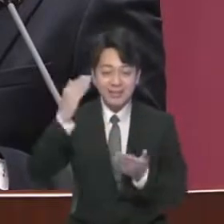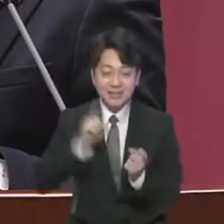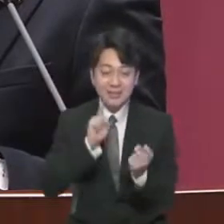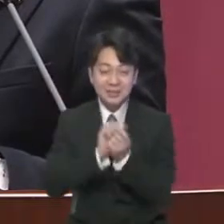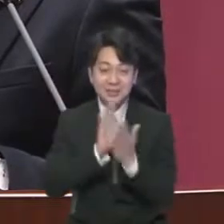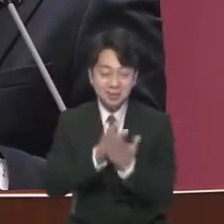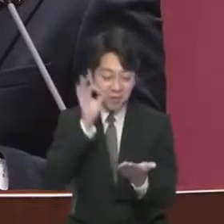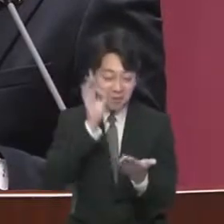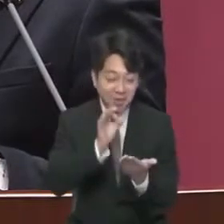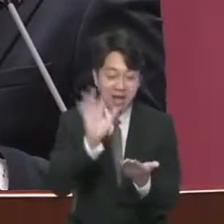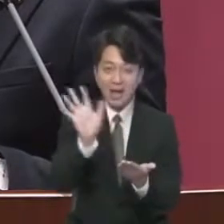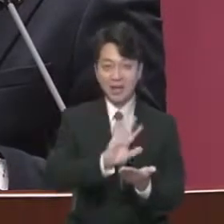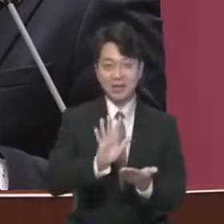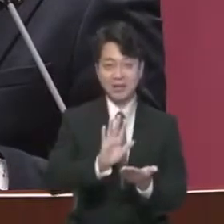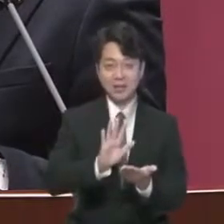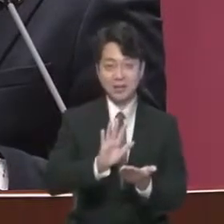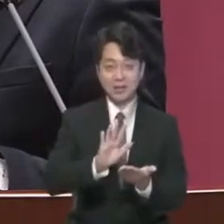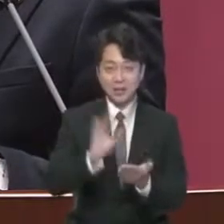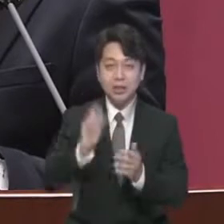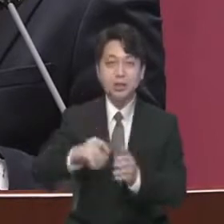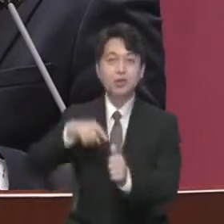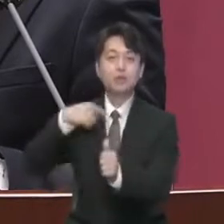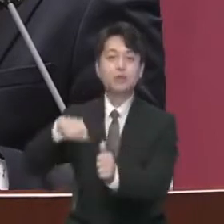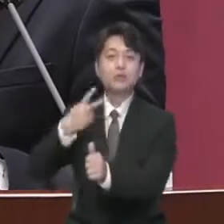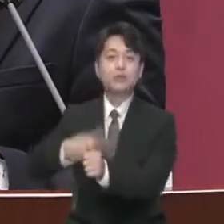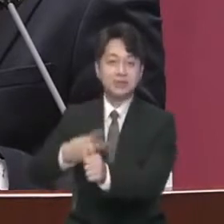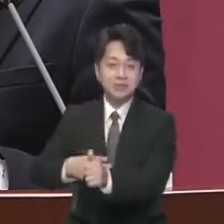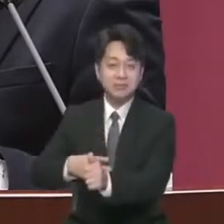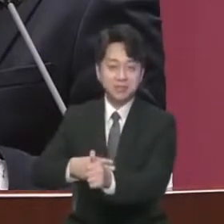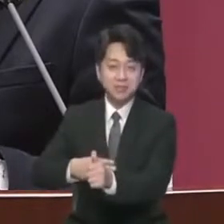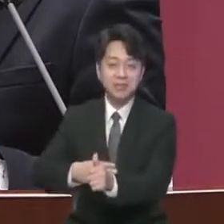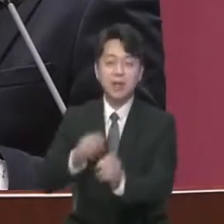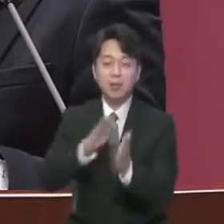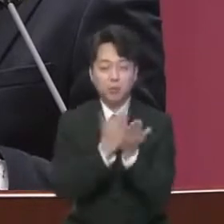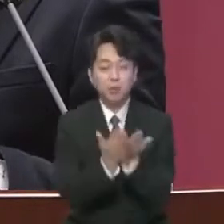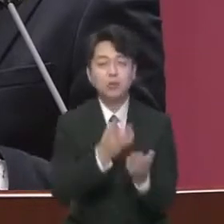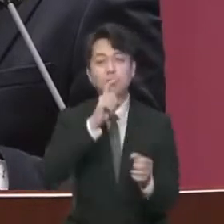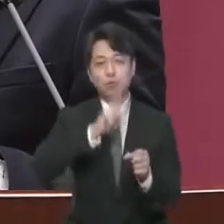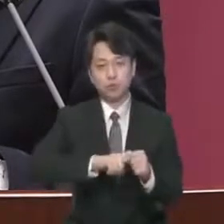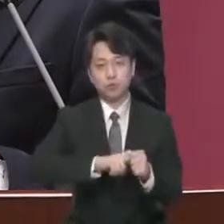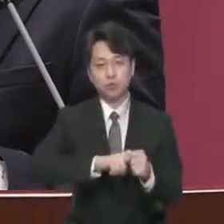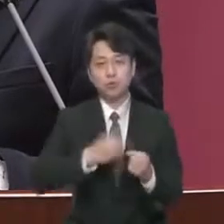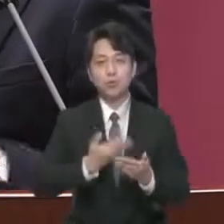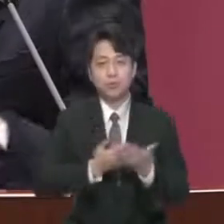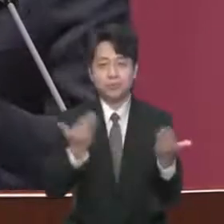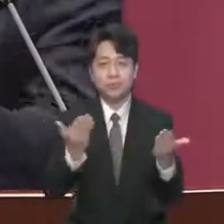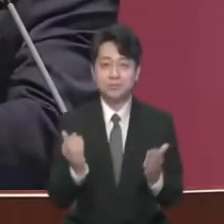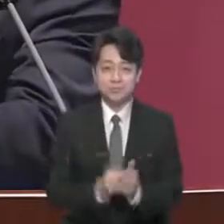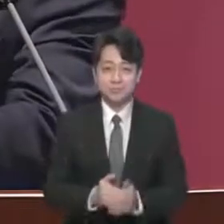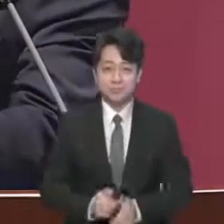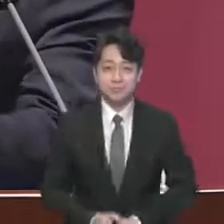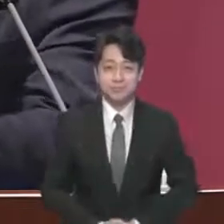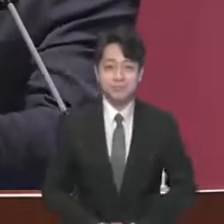활용하는 것으로 학교에 비치돼 있었다고 합니다. 그렇게 확인을 했습니다.